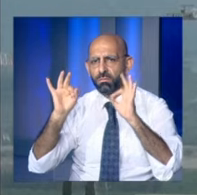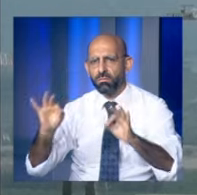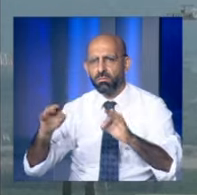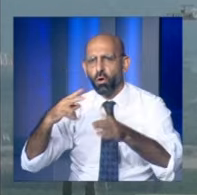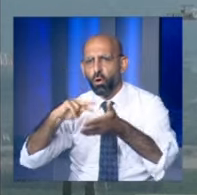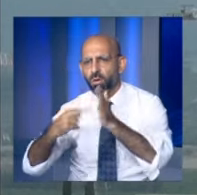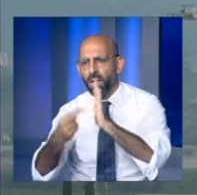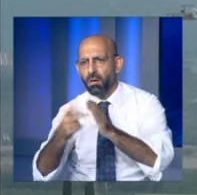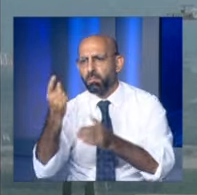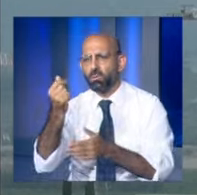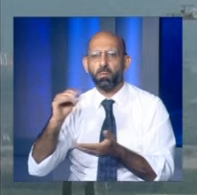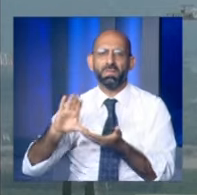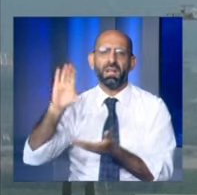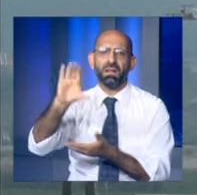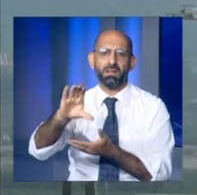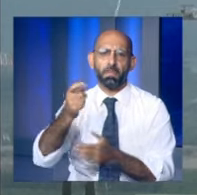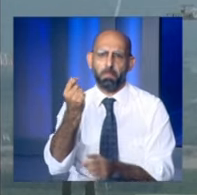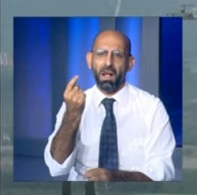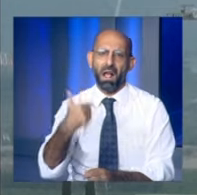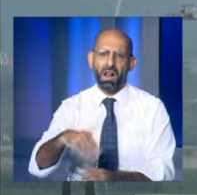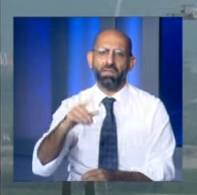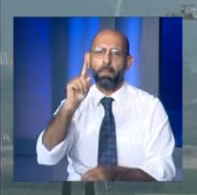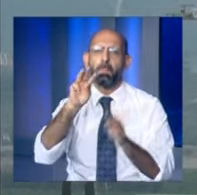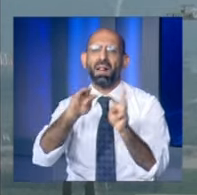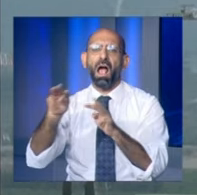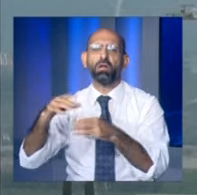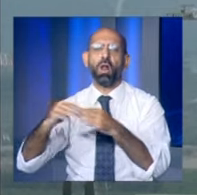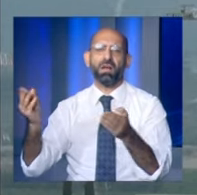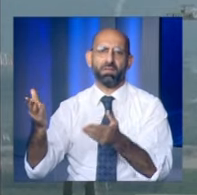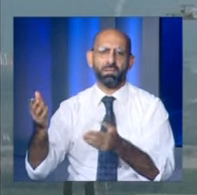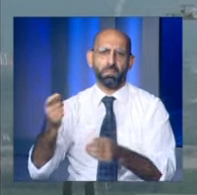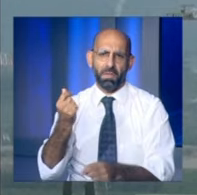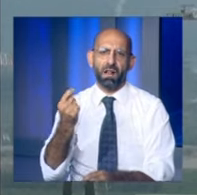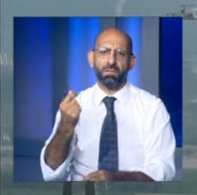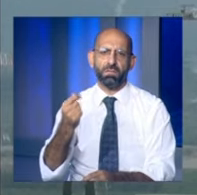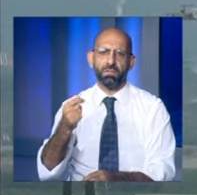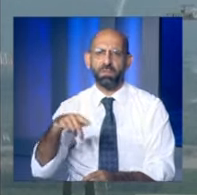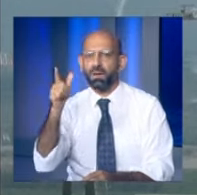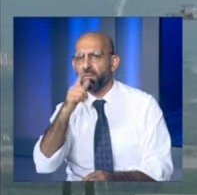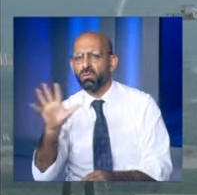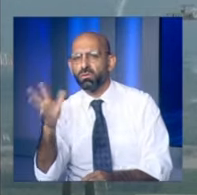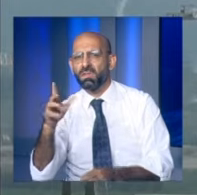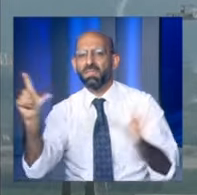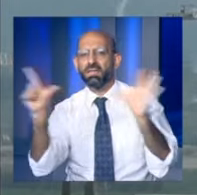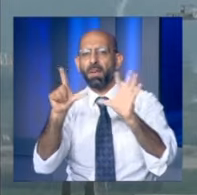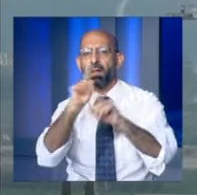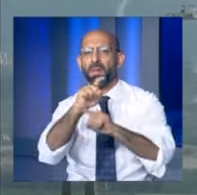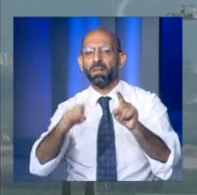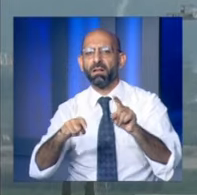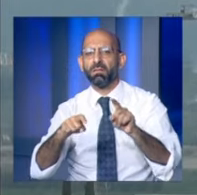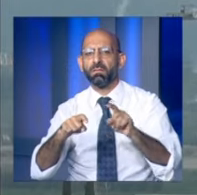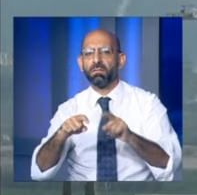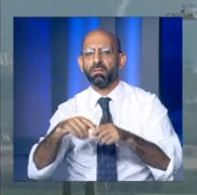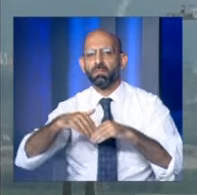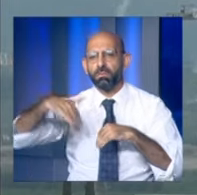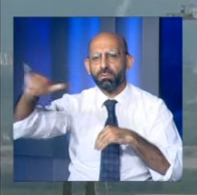تنفيذ كل مرحلة منها على حدة، لكنها خطة تحتاج إلى تمويل وتبلغ كلفتها حوالي $1 مليار، يتوزع